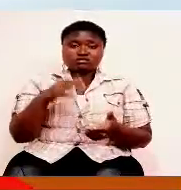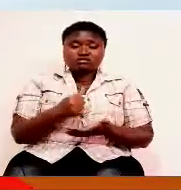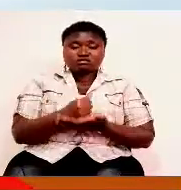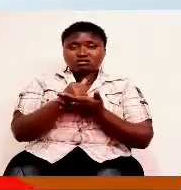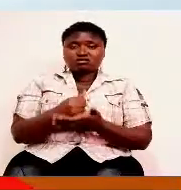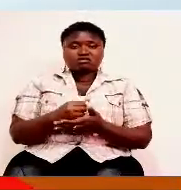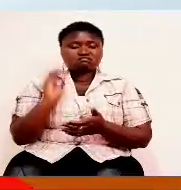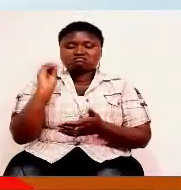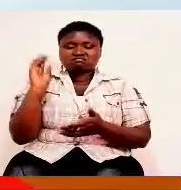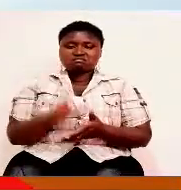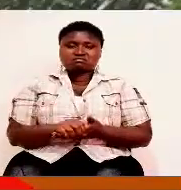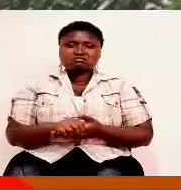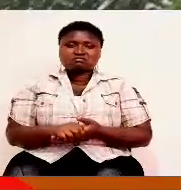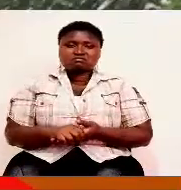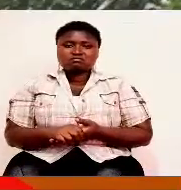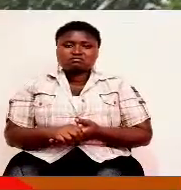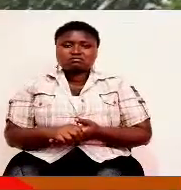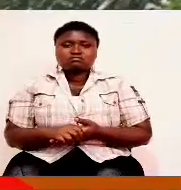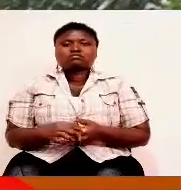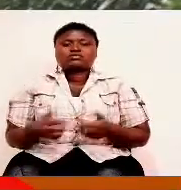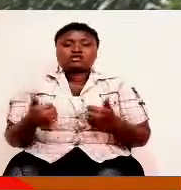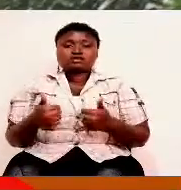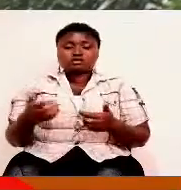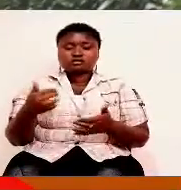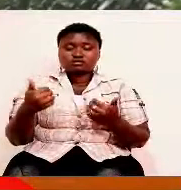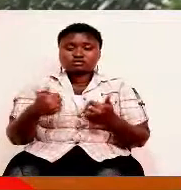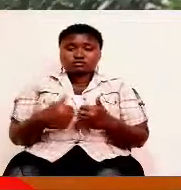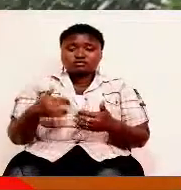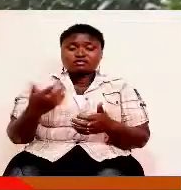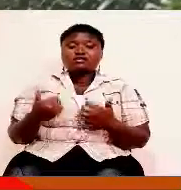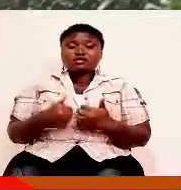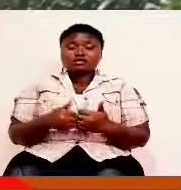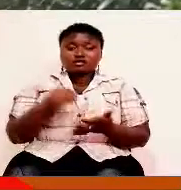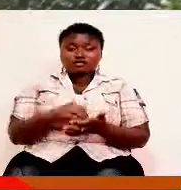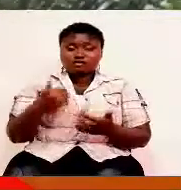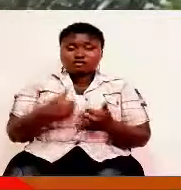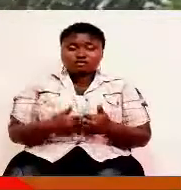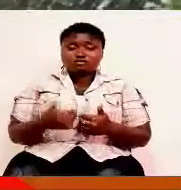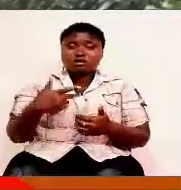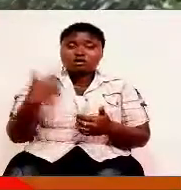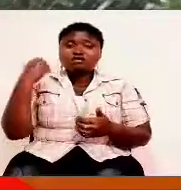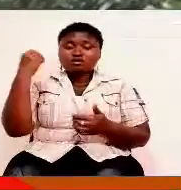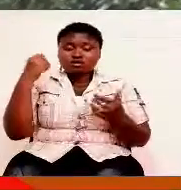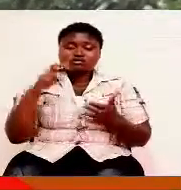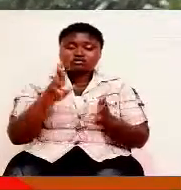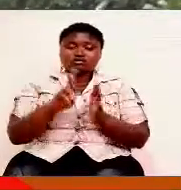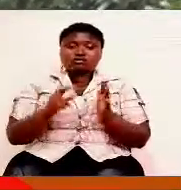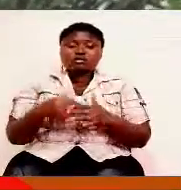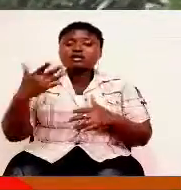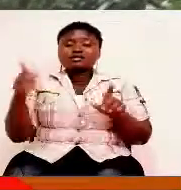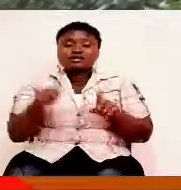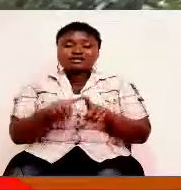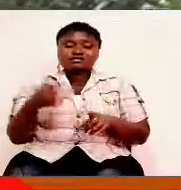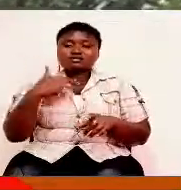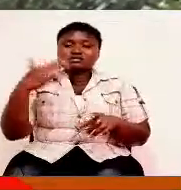akame kirela dhitima. Ona idhue tuwe na hakita wa Kenya aliage. Tule wa Kenya tigwe tagerela ohede ya